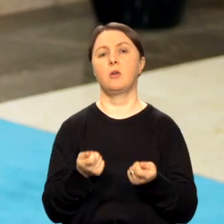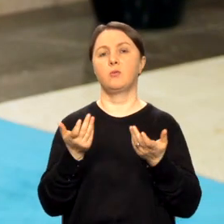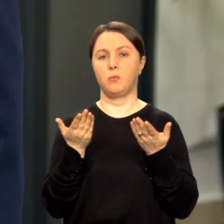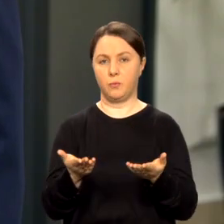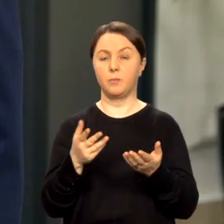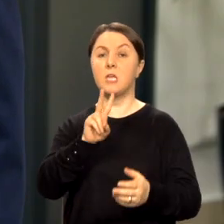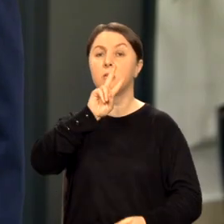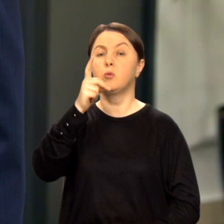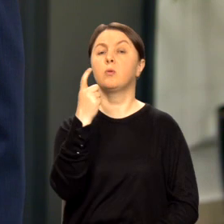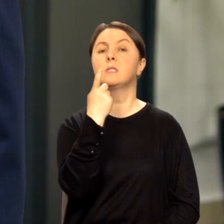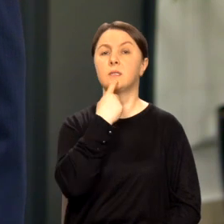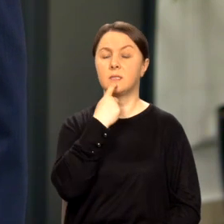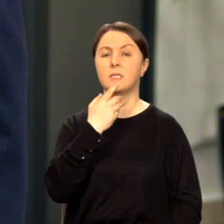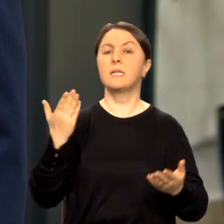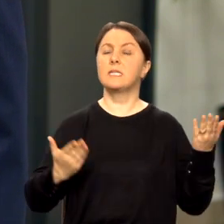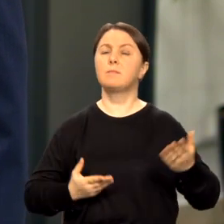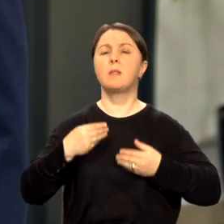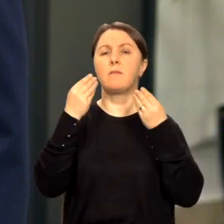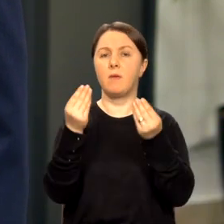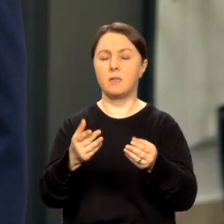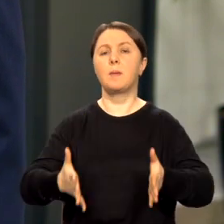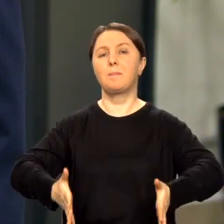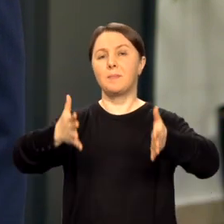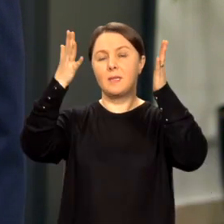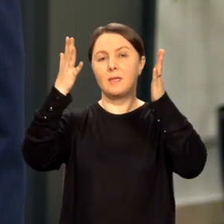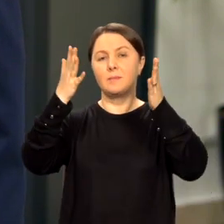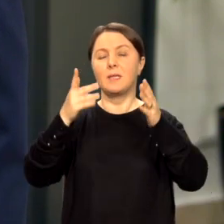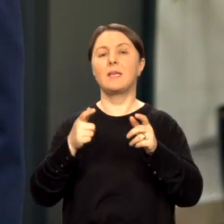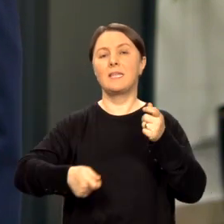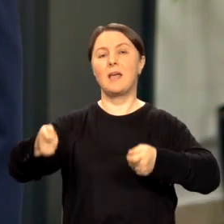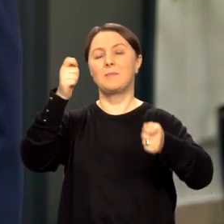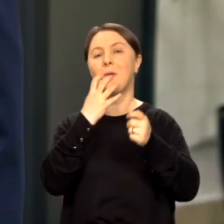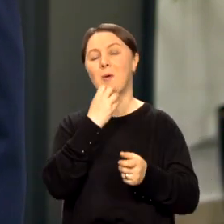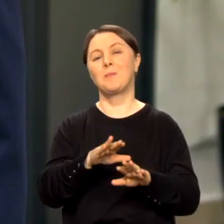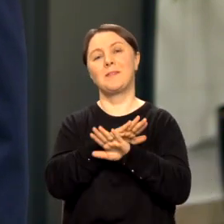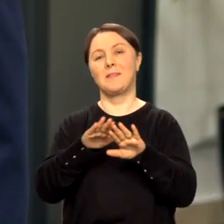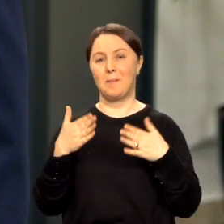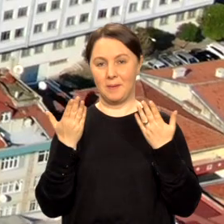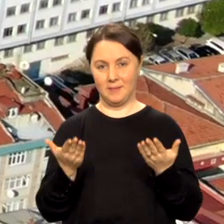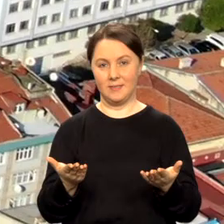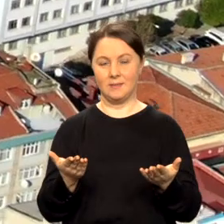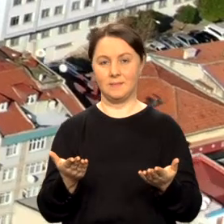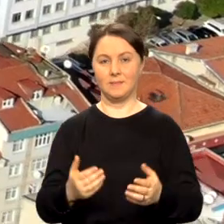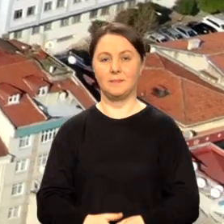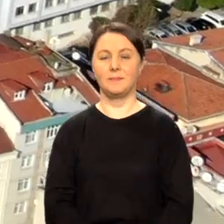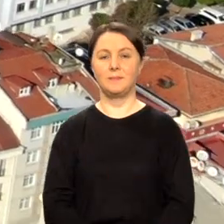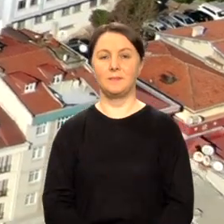gösteriyoruz. 29 yıldır hizmet verdiğimiz binamız yapısal ömrünü tamamladı.